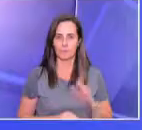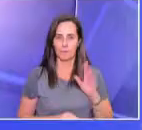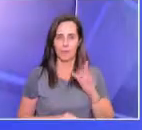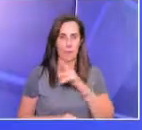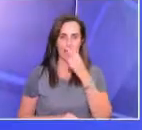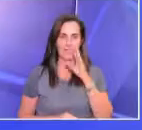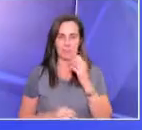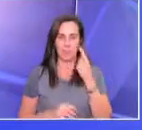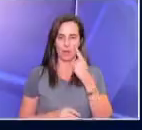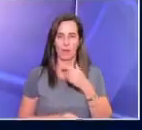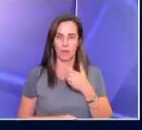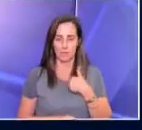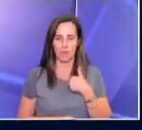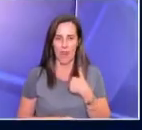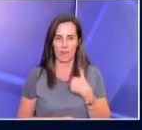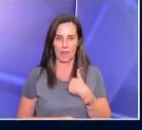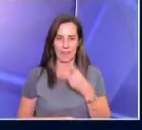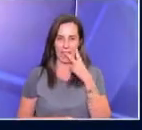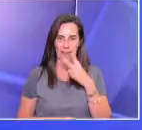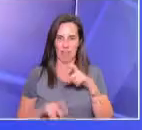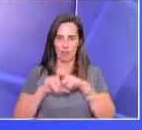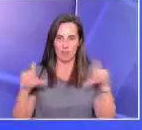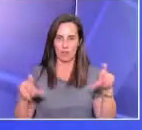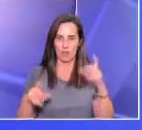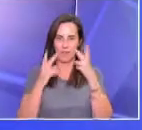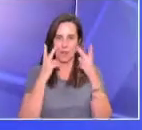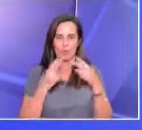ברשותך, אני אגיד, אני כשראיתי את השלט מיד